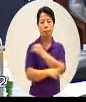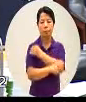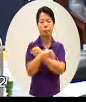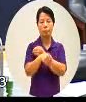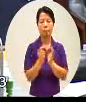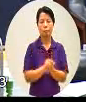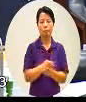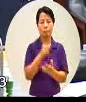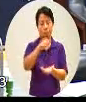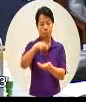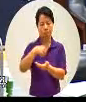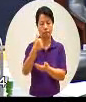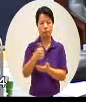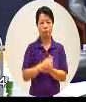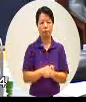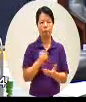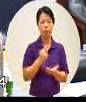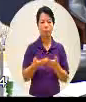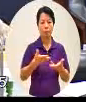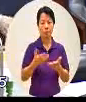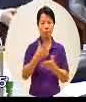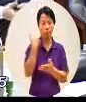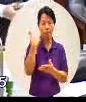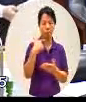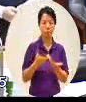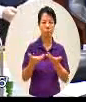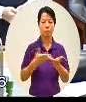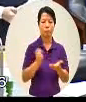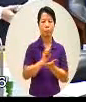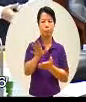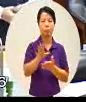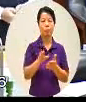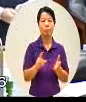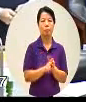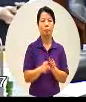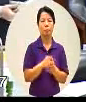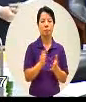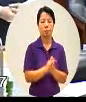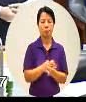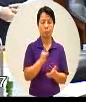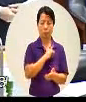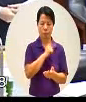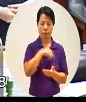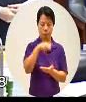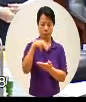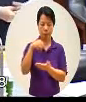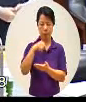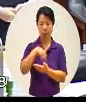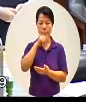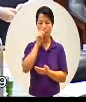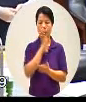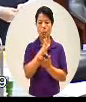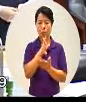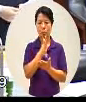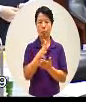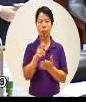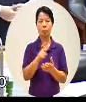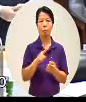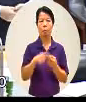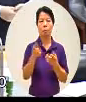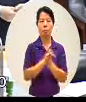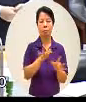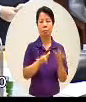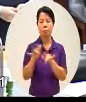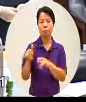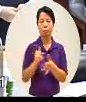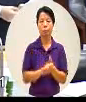好。上次你在业务报告的时候，本席也请你朗读一遍，结果你给我念到二二六